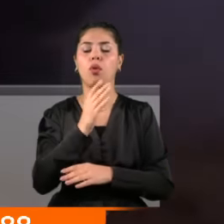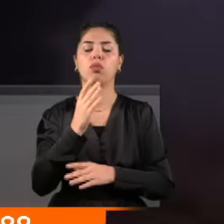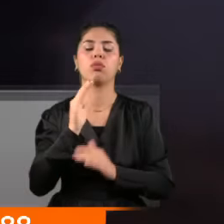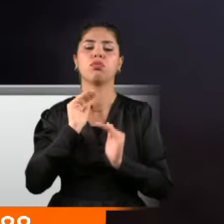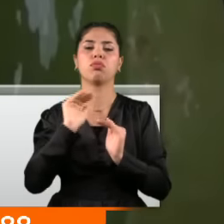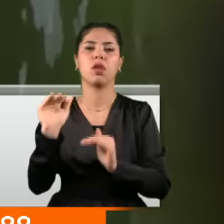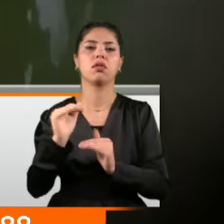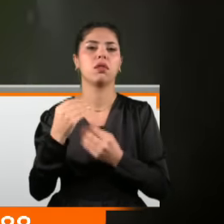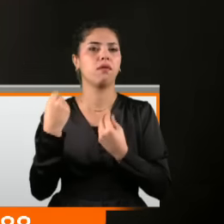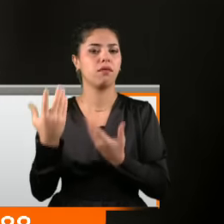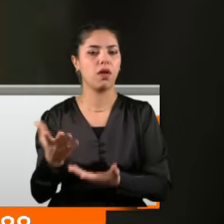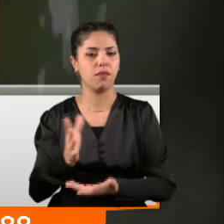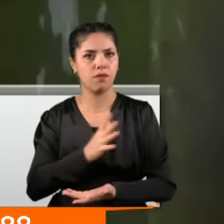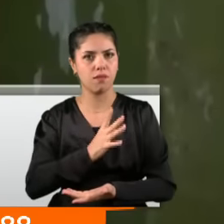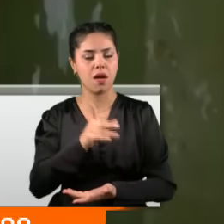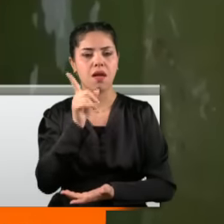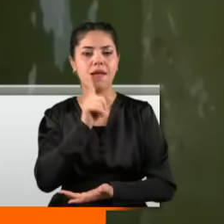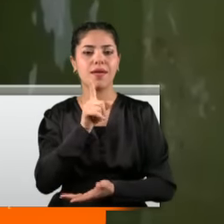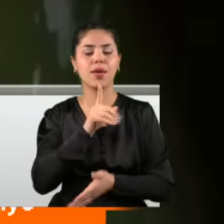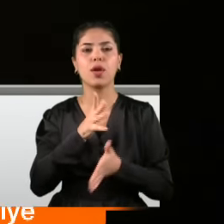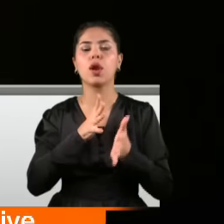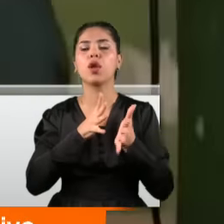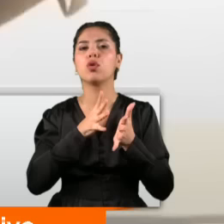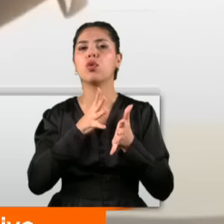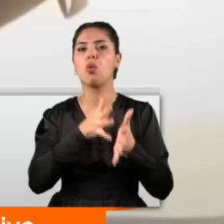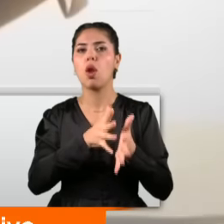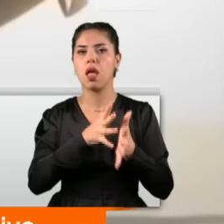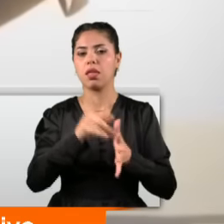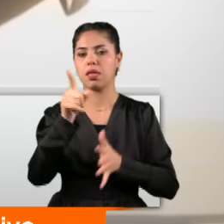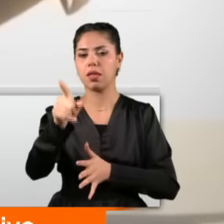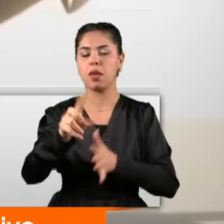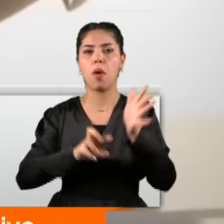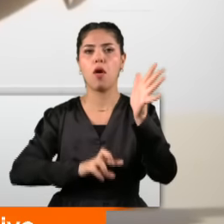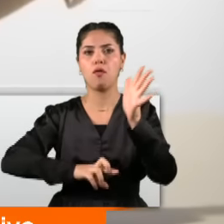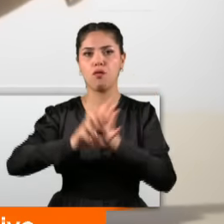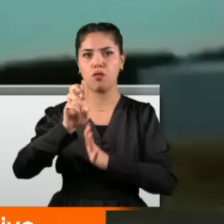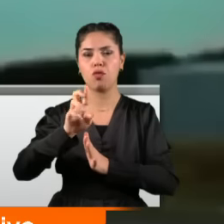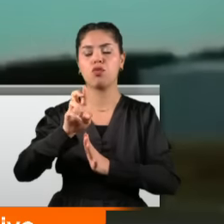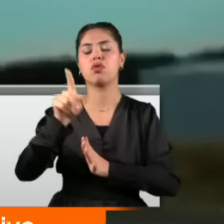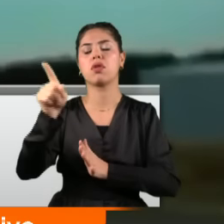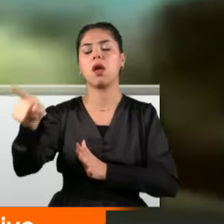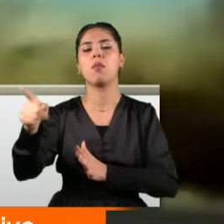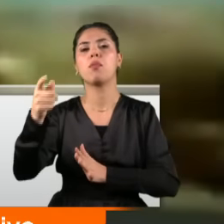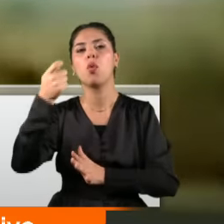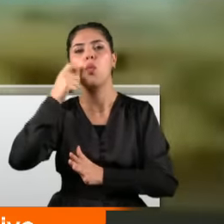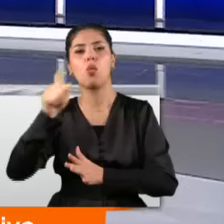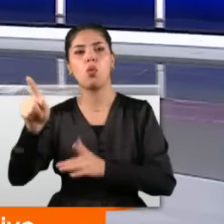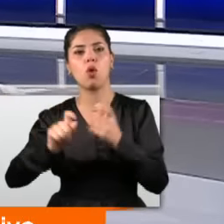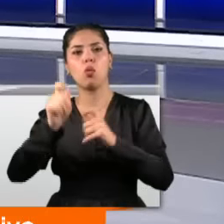vites yükselten Ukrayna, İngiliz üretimi uzun menzilli fırtına gölgesi füzelerini de Rus topraklarına ateşledi.